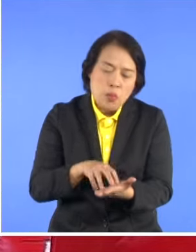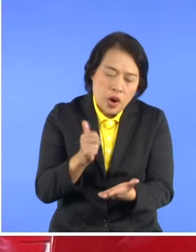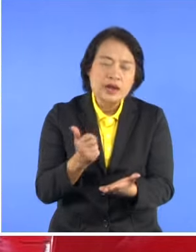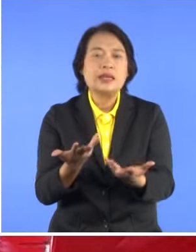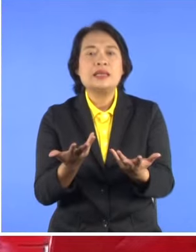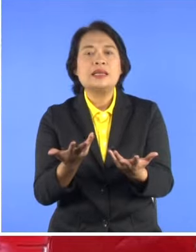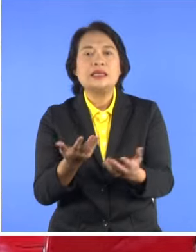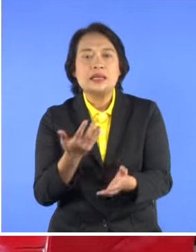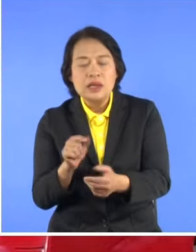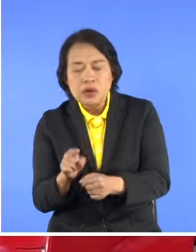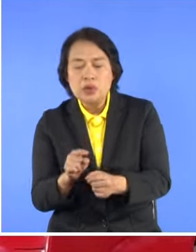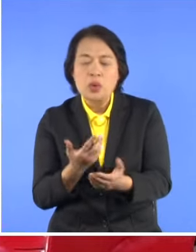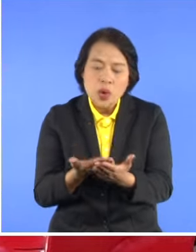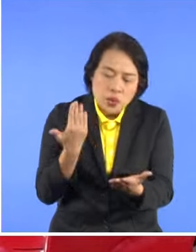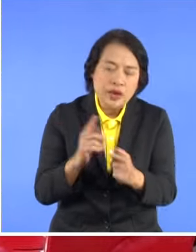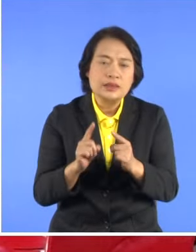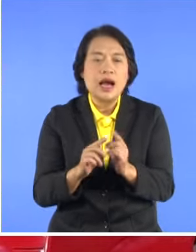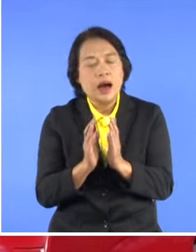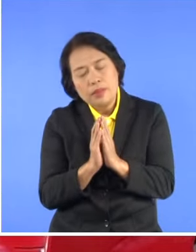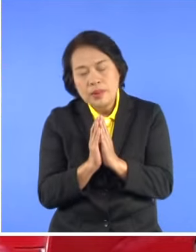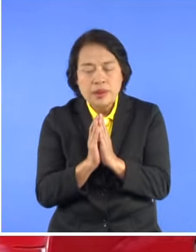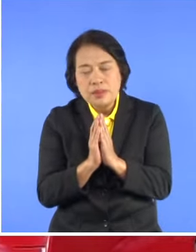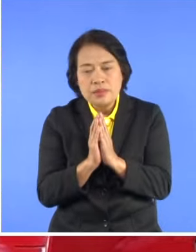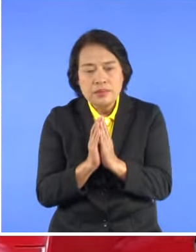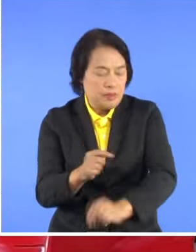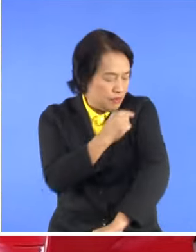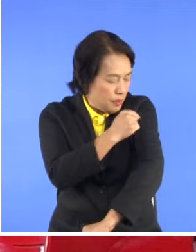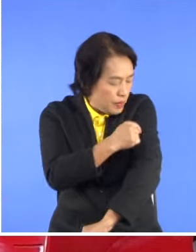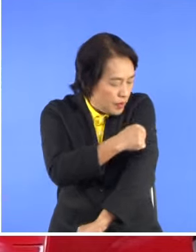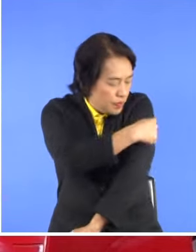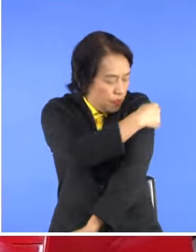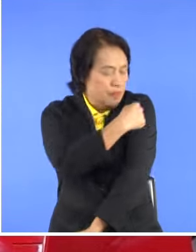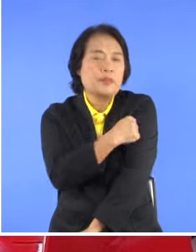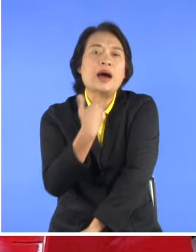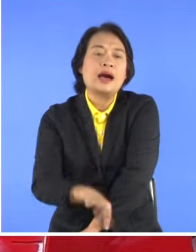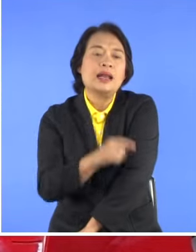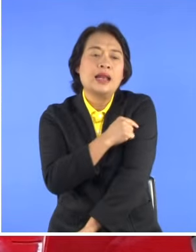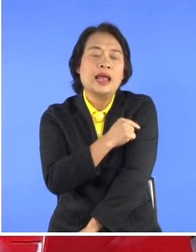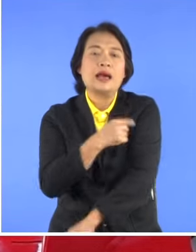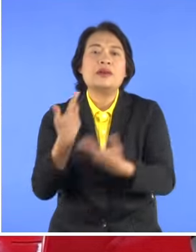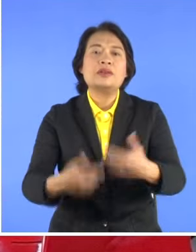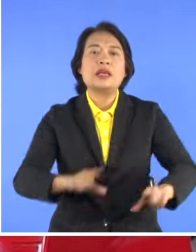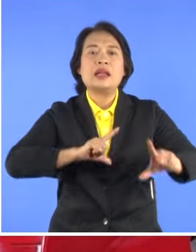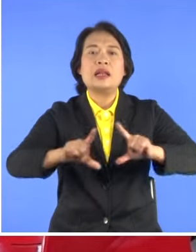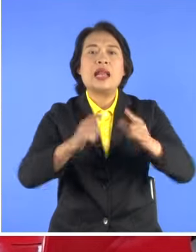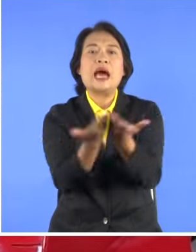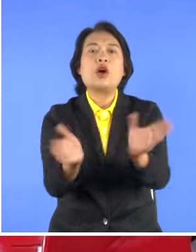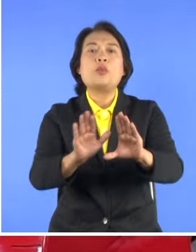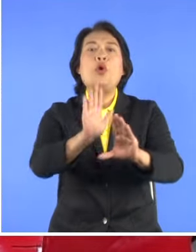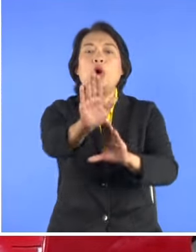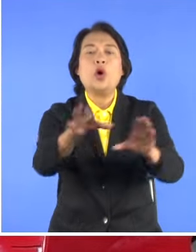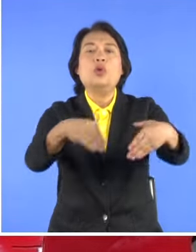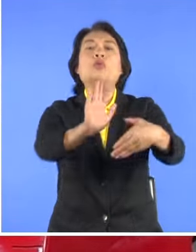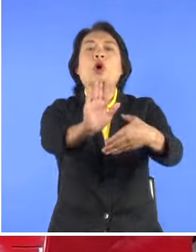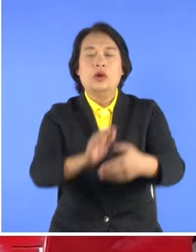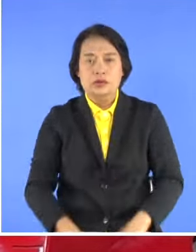อ่าคิดง่ายๆคือเอามาประกอบมาประกอบเสร็จก็เลยส่งไปในอ่า LINEกลุ่มครอบครัวอ่าส่งไป